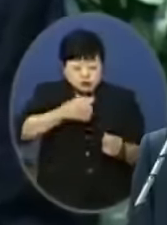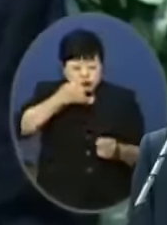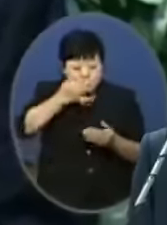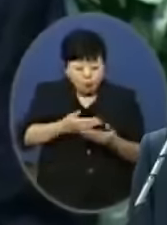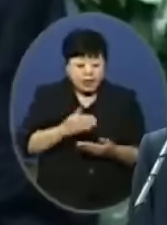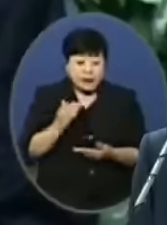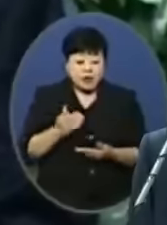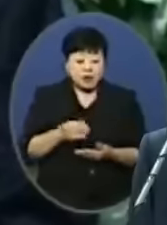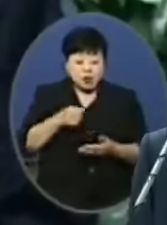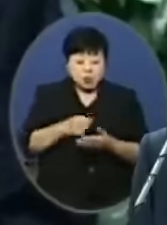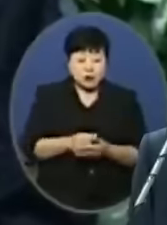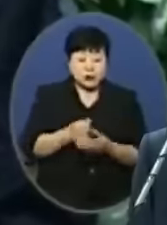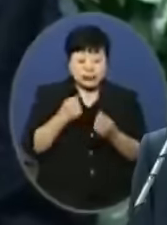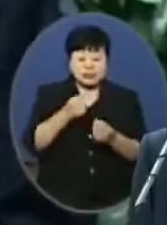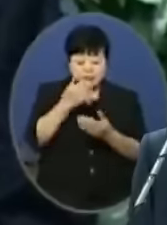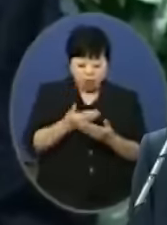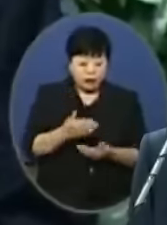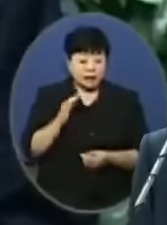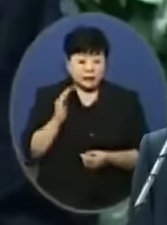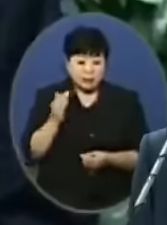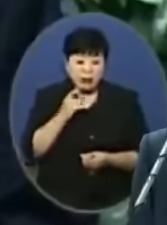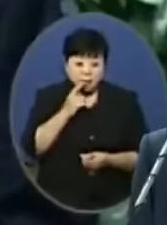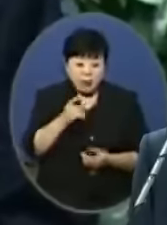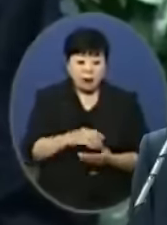얻게 되고 용기와 힘을 얻게 되는 것입니다.